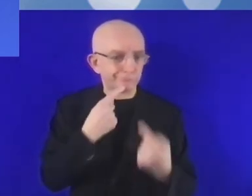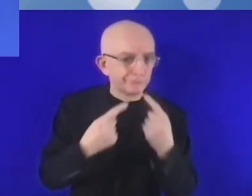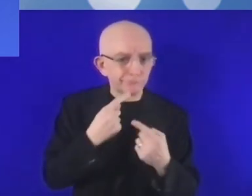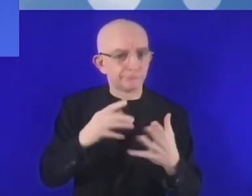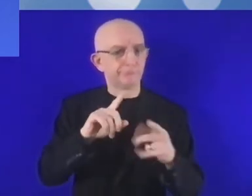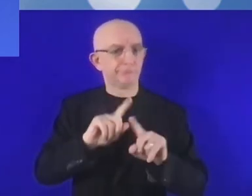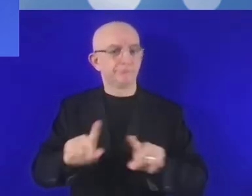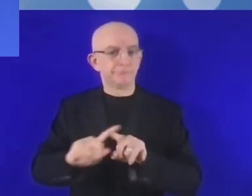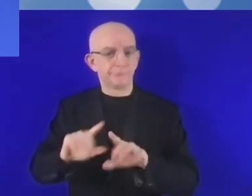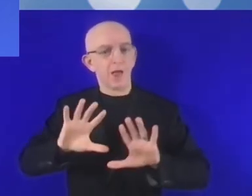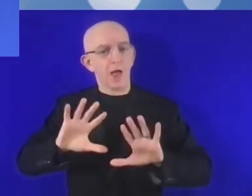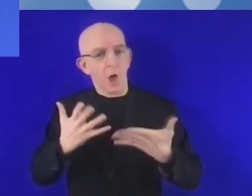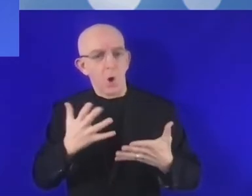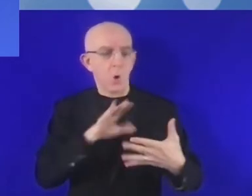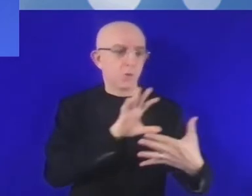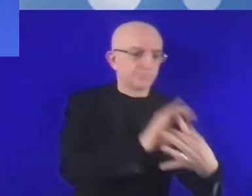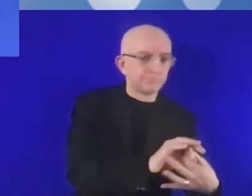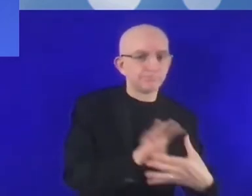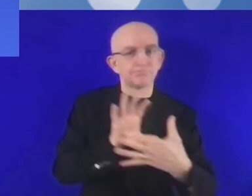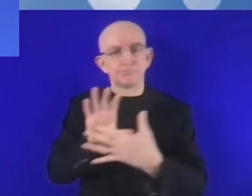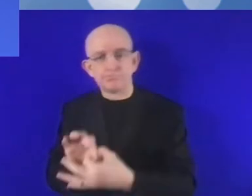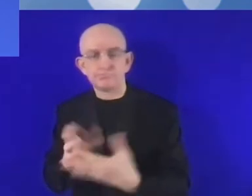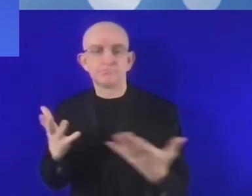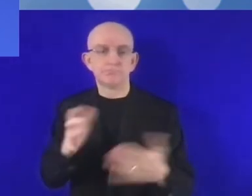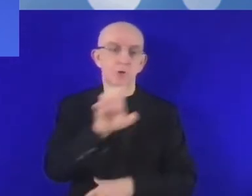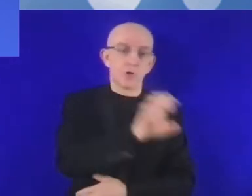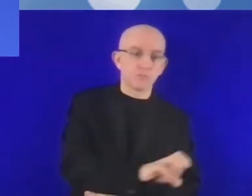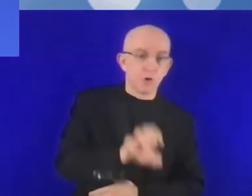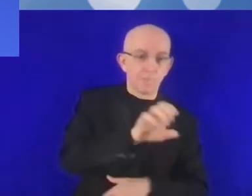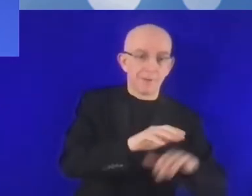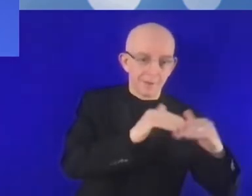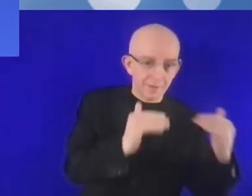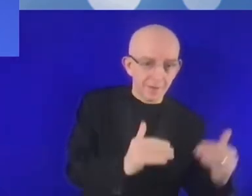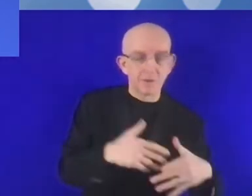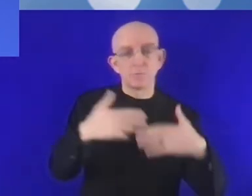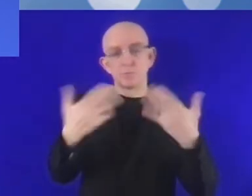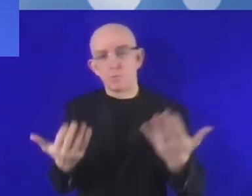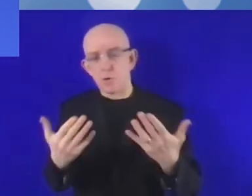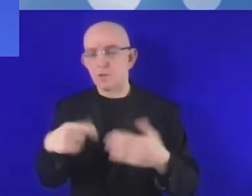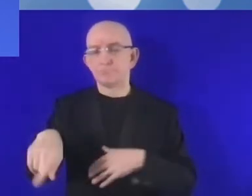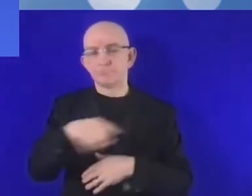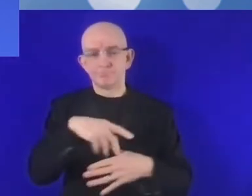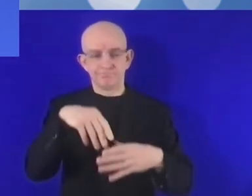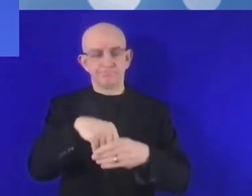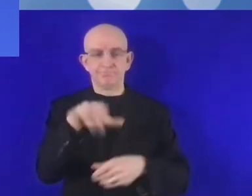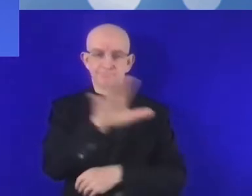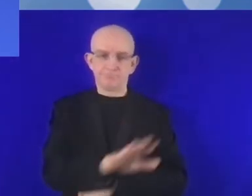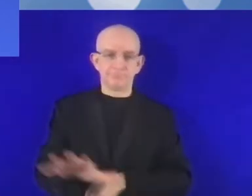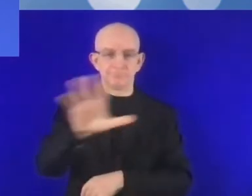4 أو منظمات أوروبا الشرقية والوسطى وغيرها العابرة